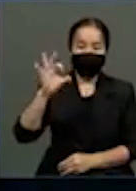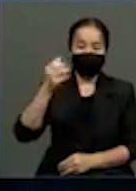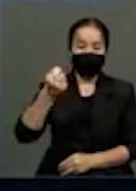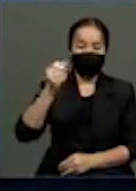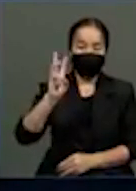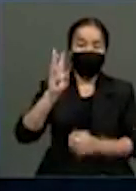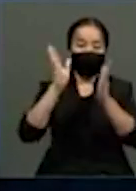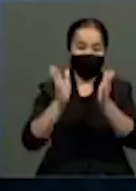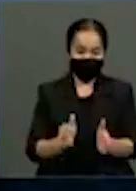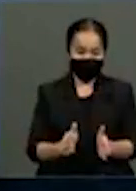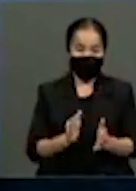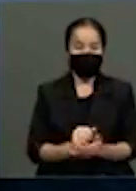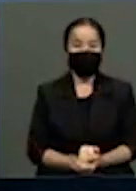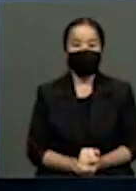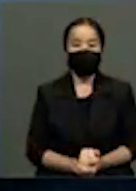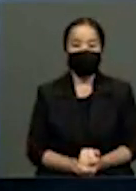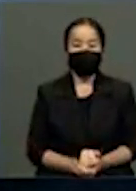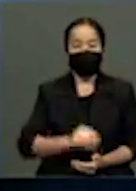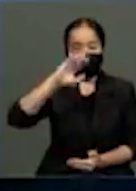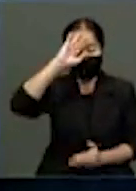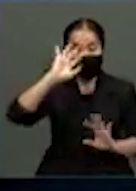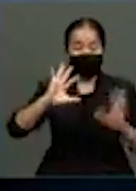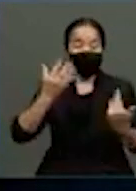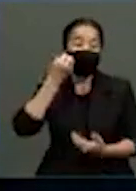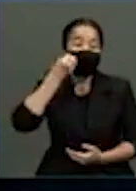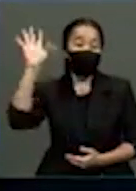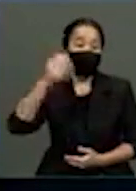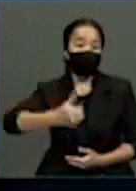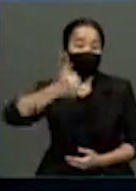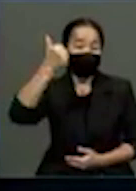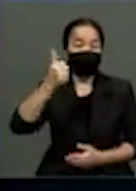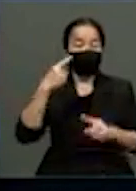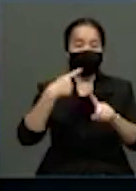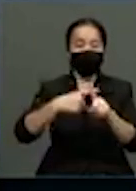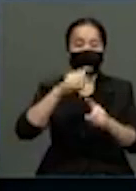129,116 รายนะครับแล้วก็หายป่วยวันนี้เพิ่มขึ้น